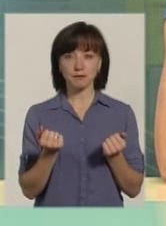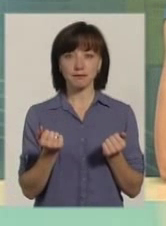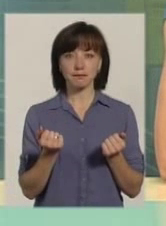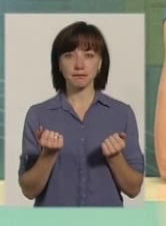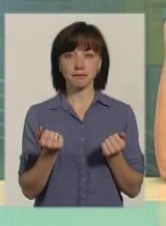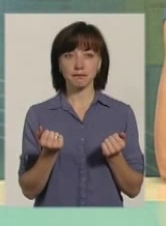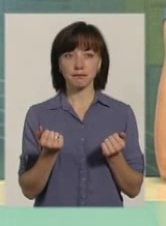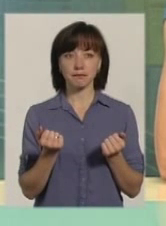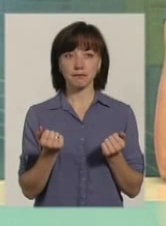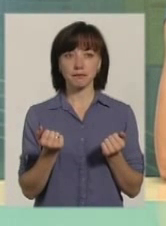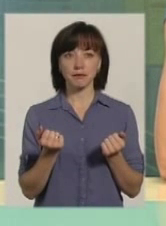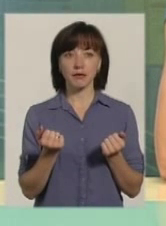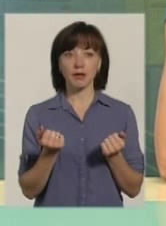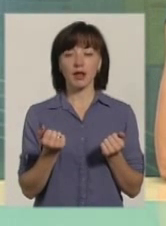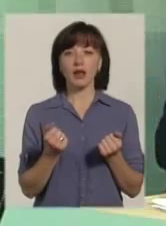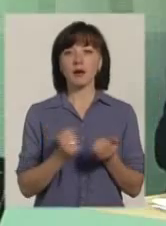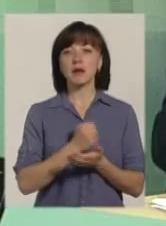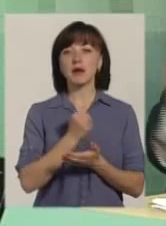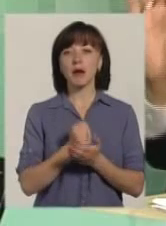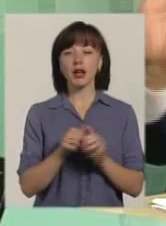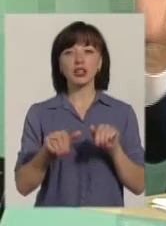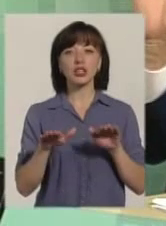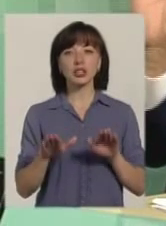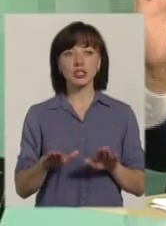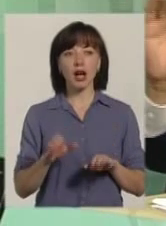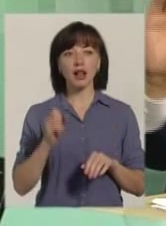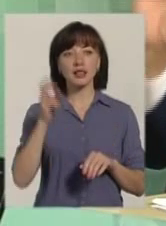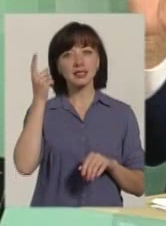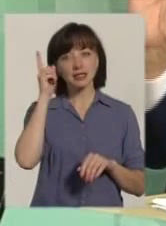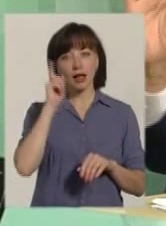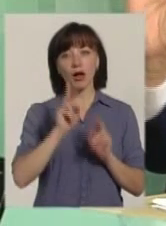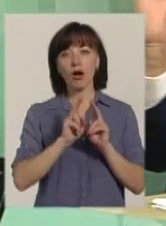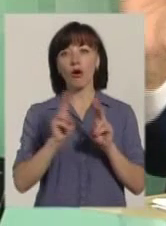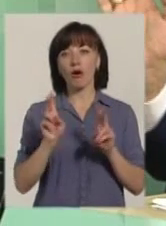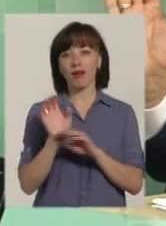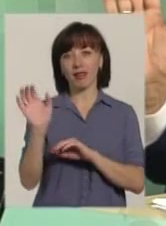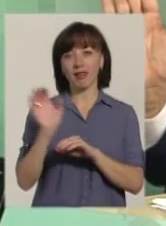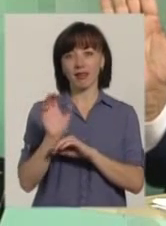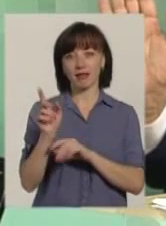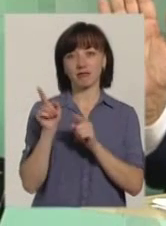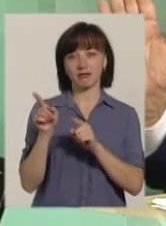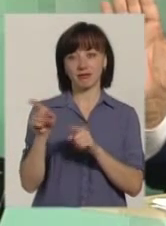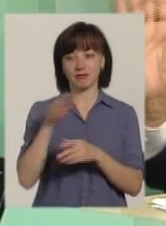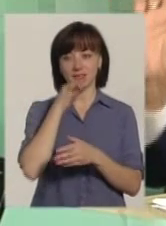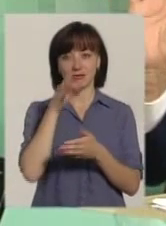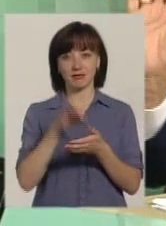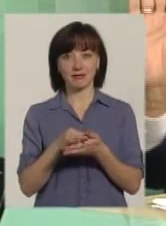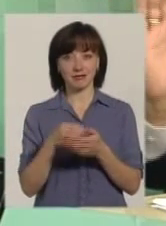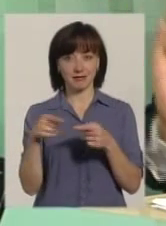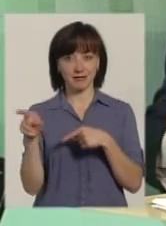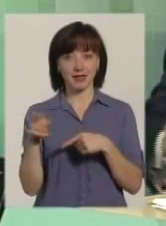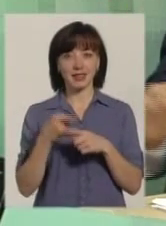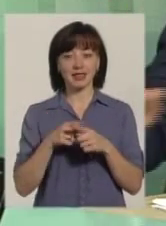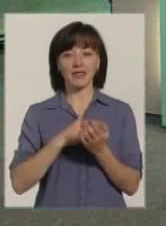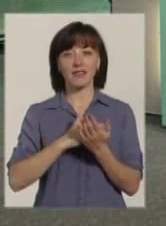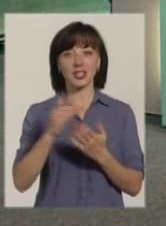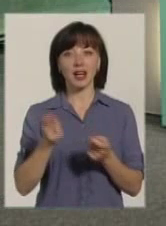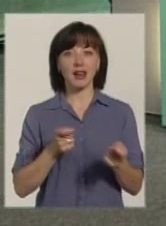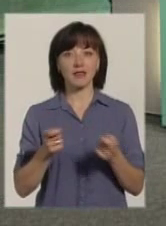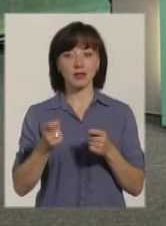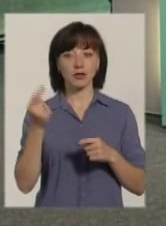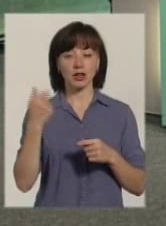рішення, ми можемо навіть приймати рішення, але знаємо, що є хтось, на кого можна буде зіслатися. Це є вище керівництво,